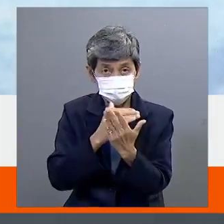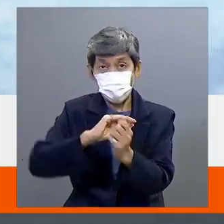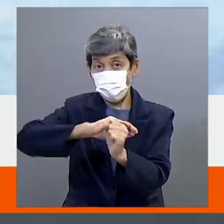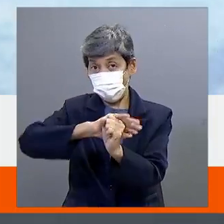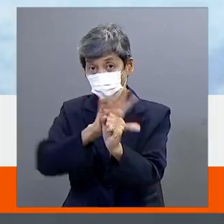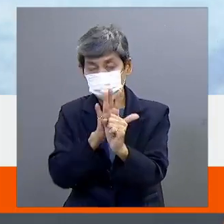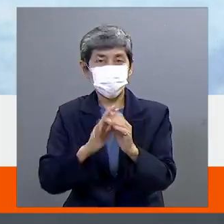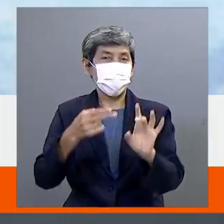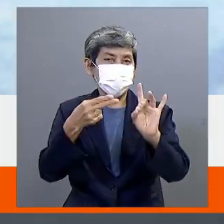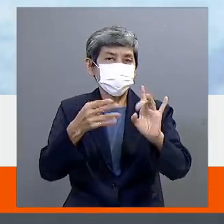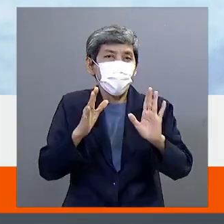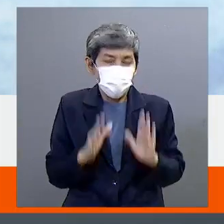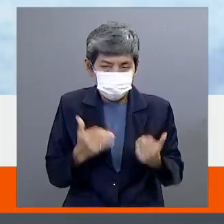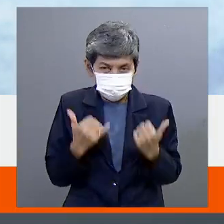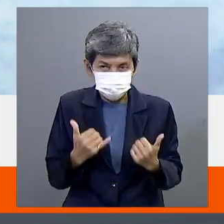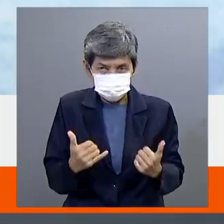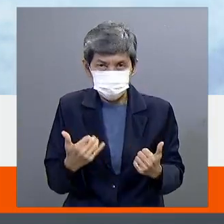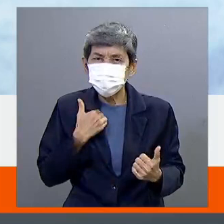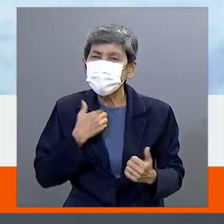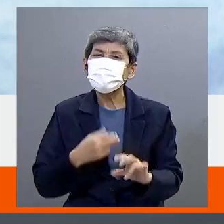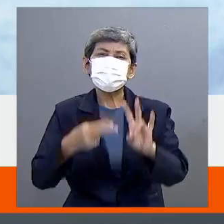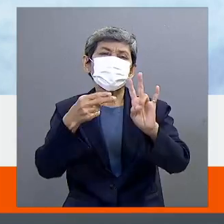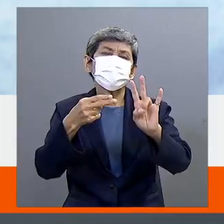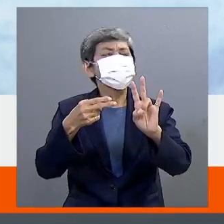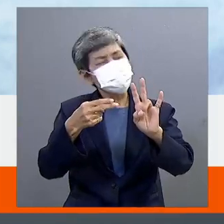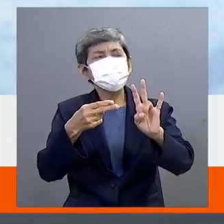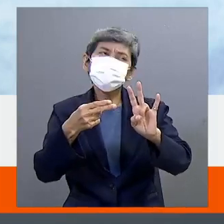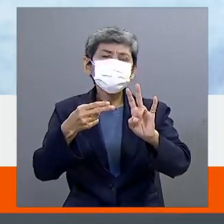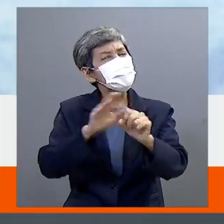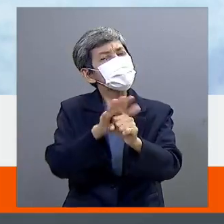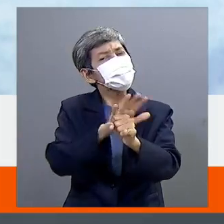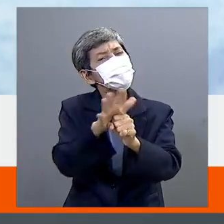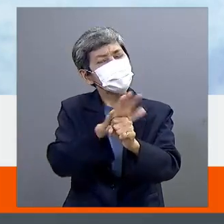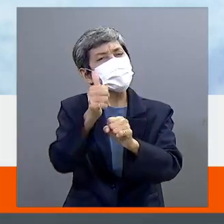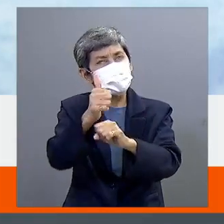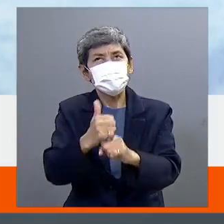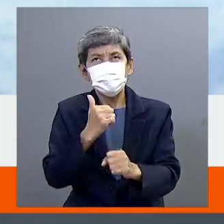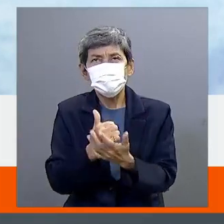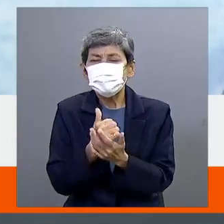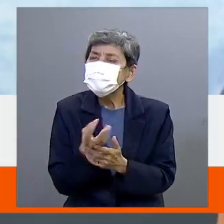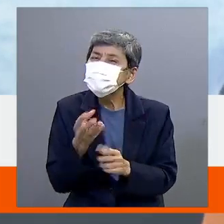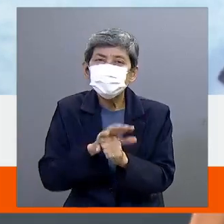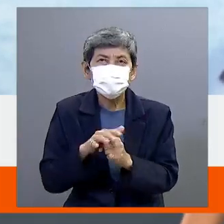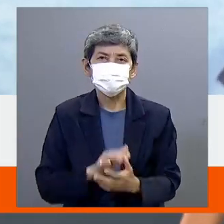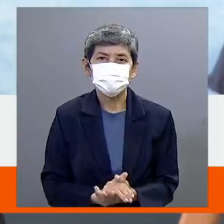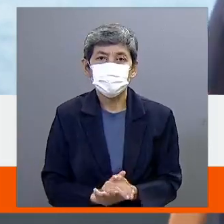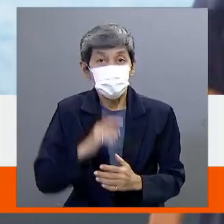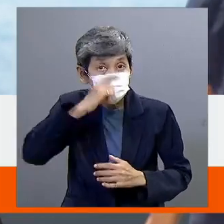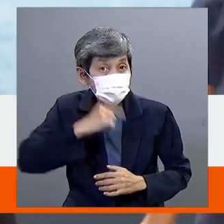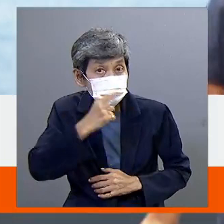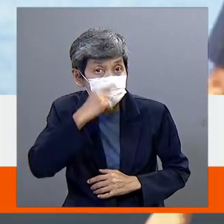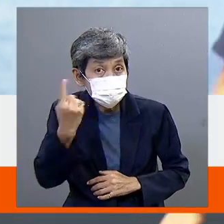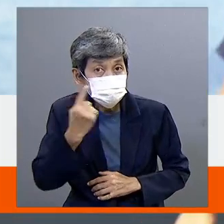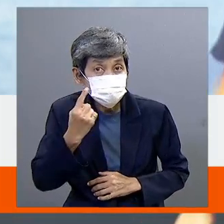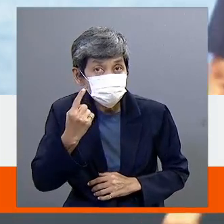คนวันนี้ยังได้แค่ 70,000 ก็ถือว่าดีขึ้นนะฮะก็ถือว่าขาดอีกนิดหน่อย นี่เฉพาะคนไทยเหรอครับ